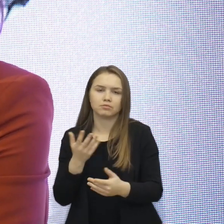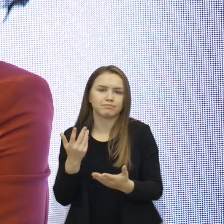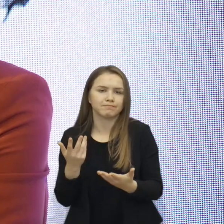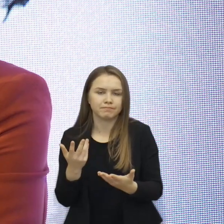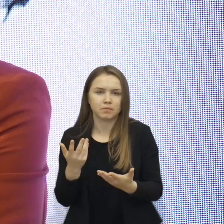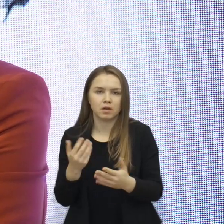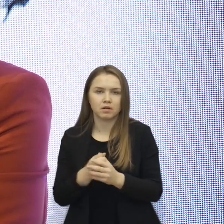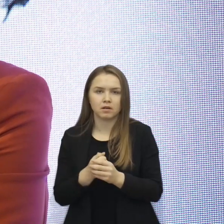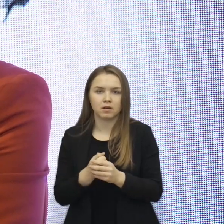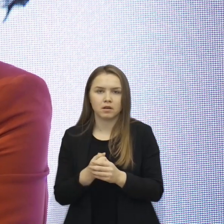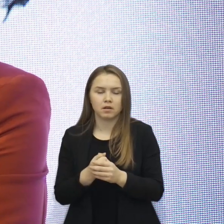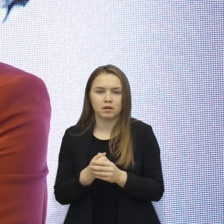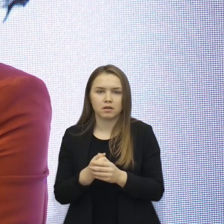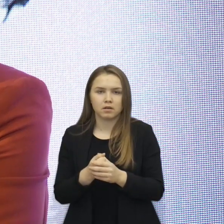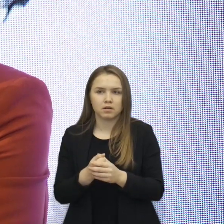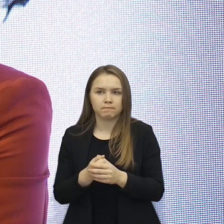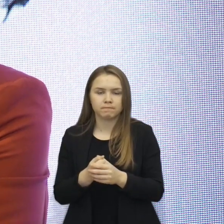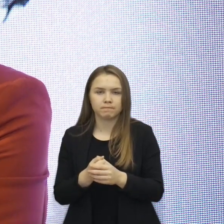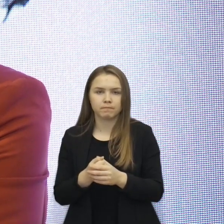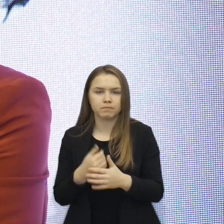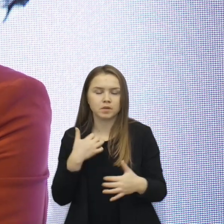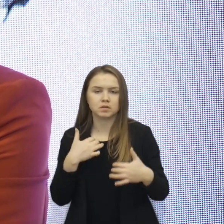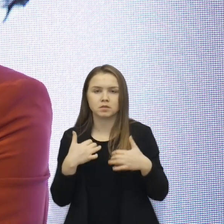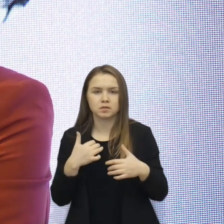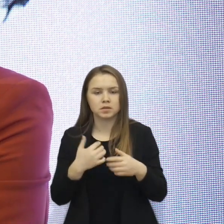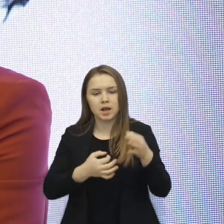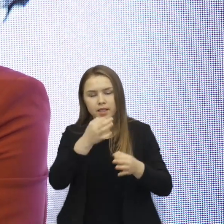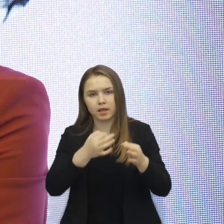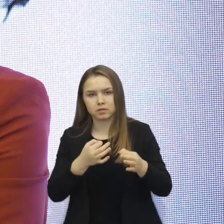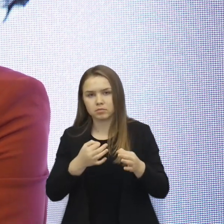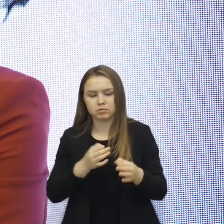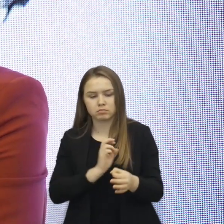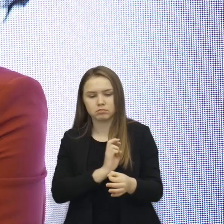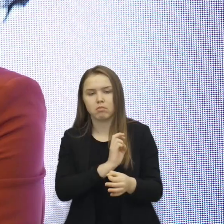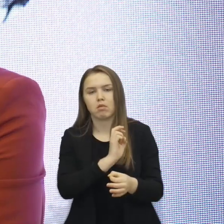per teismus, kurie, kaip matome, irgi ne visais atvejais